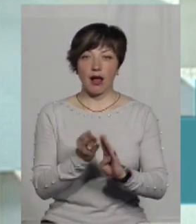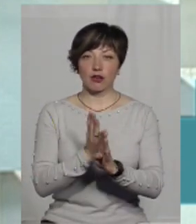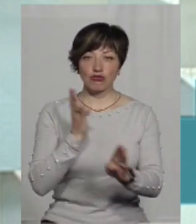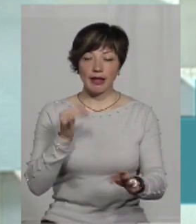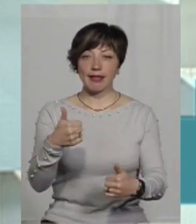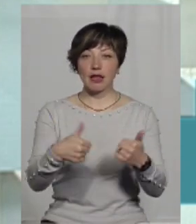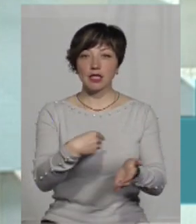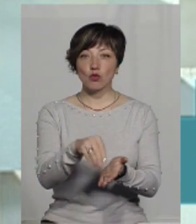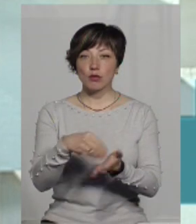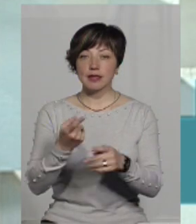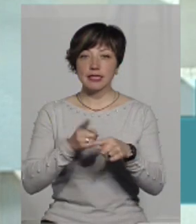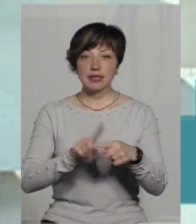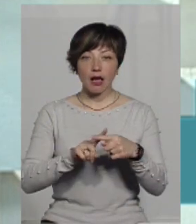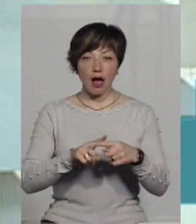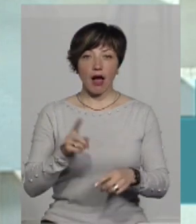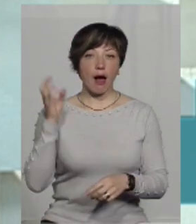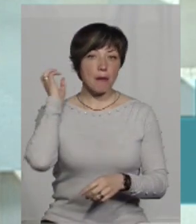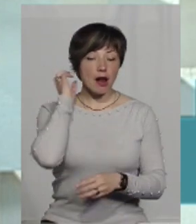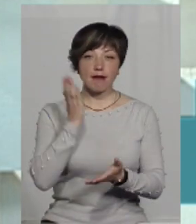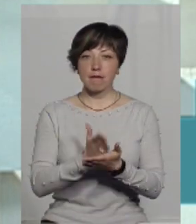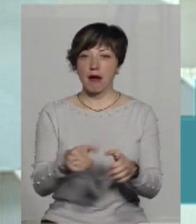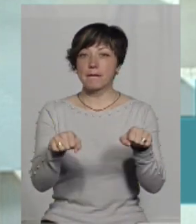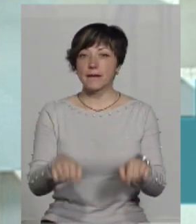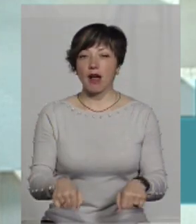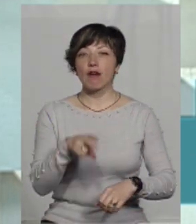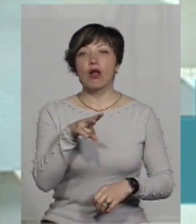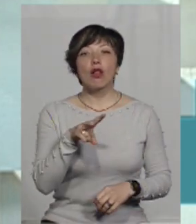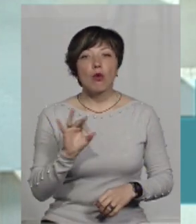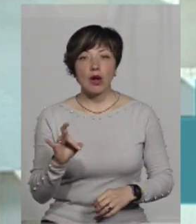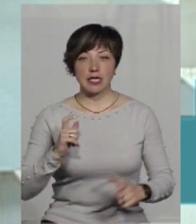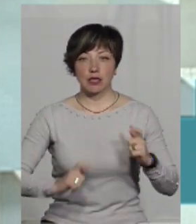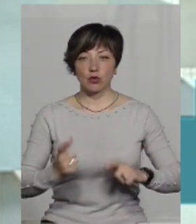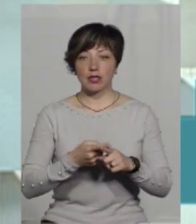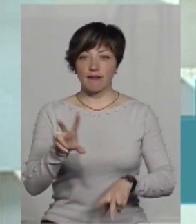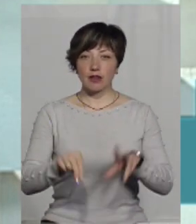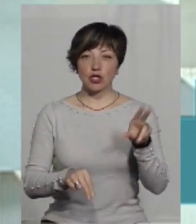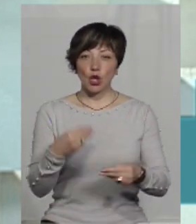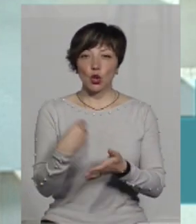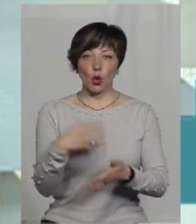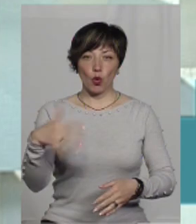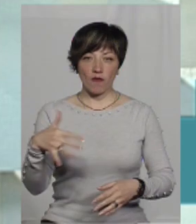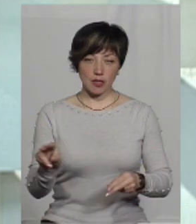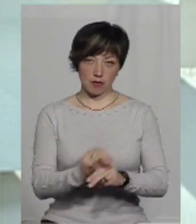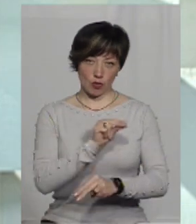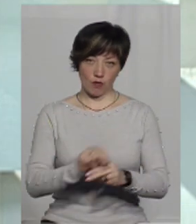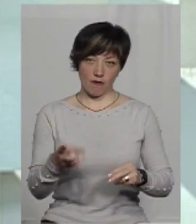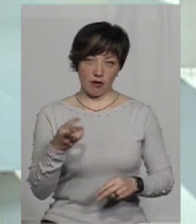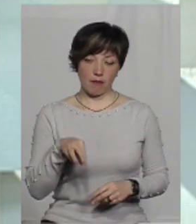і тендери на закупівлю цих апаратів має право тільки Лор-інститут, тому що це вважається дороговартісним